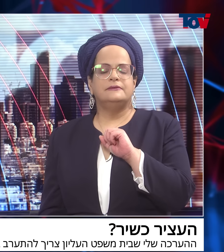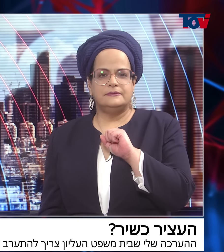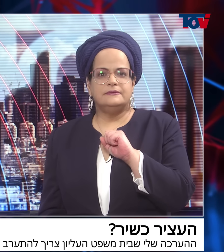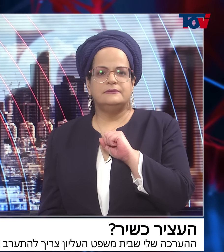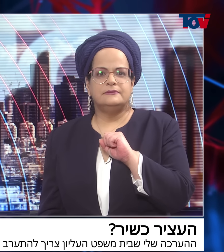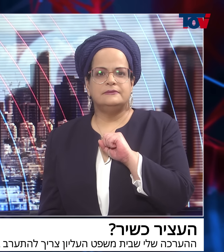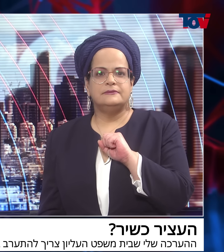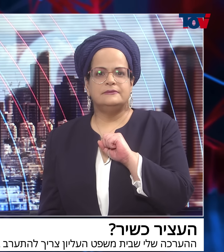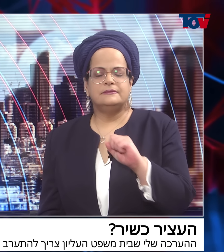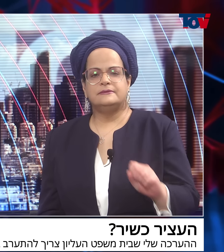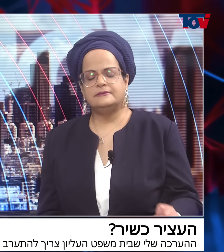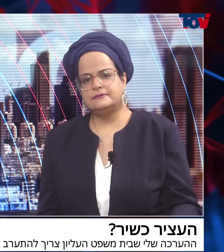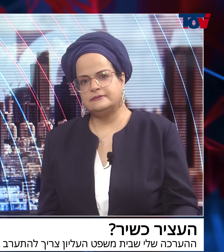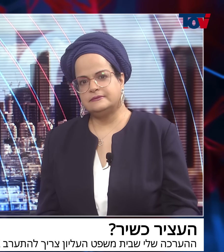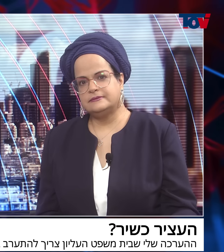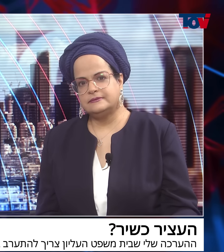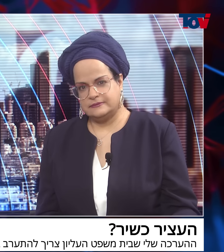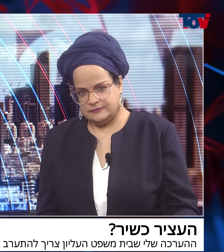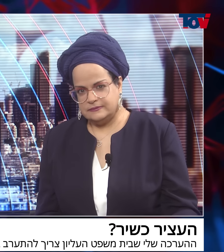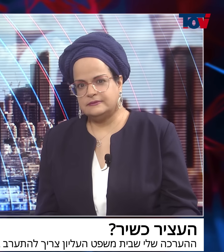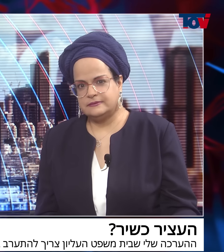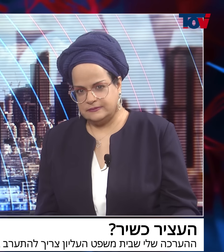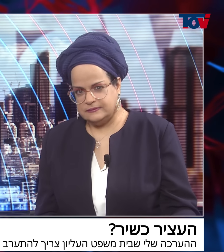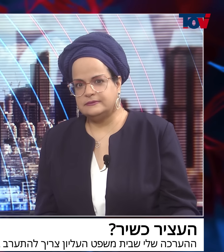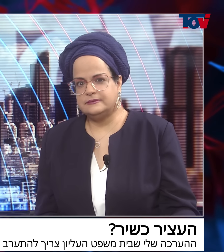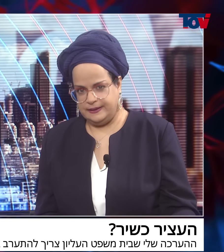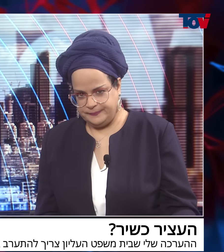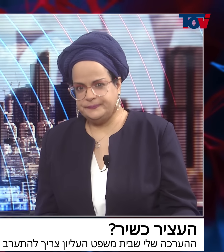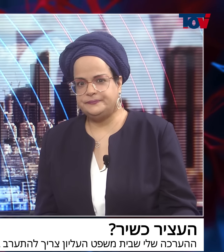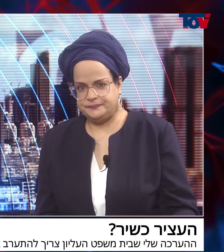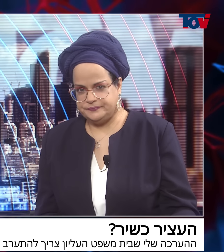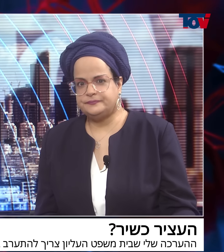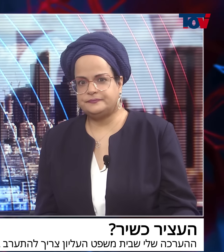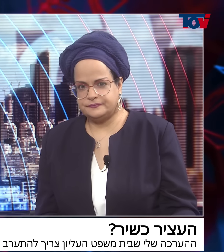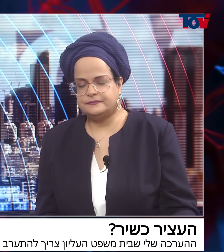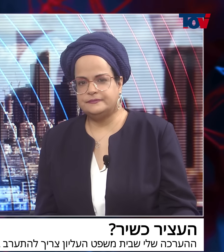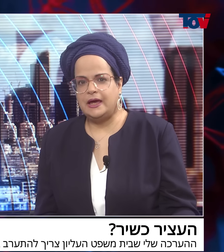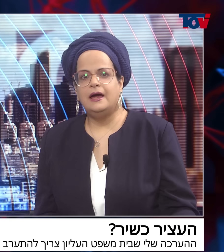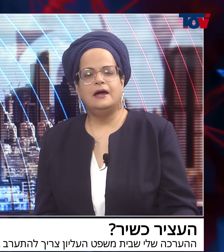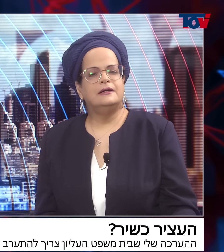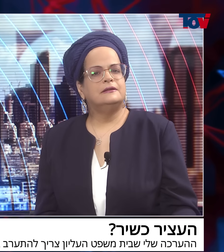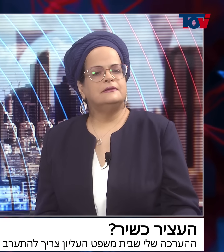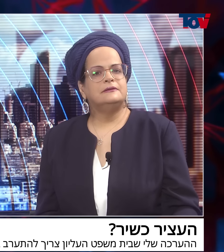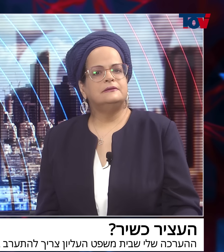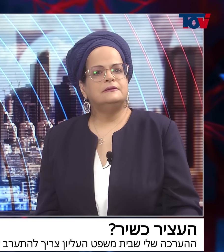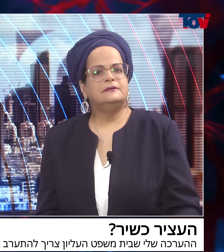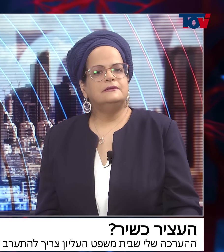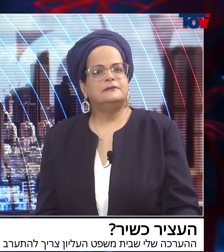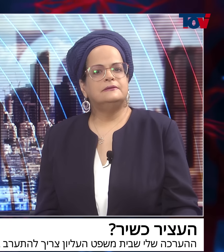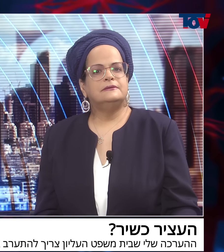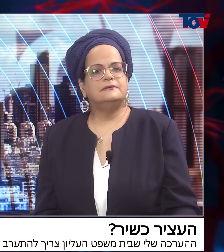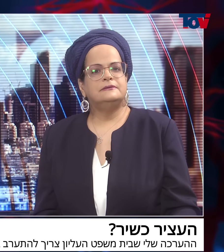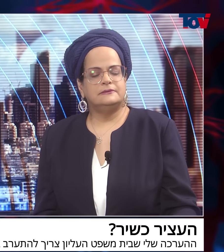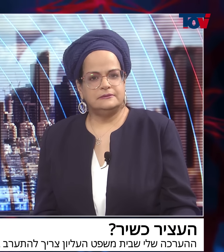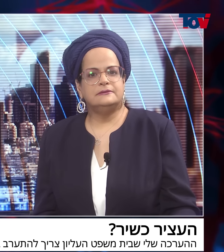אנחנו מבקשים לדעת לאיזה אזרחים החומר הגיע. ומה היה המניע? מניע